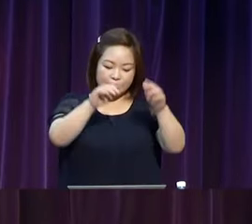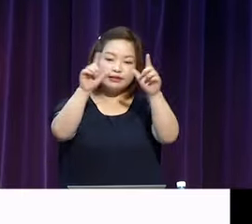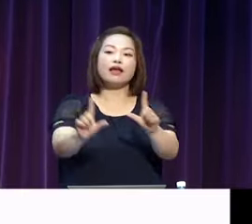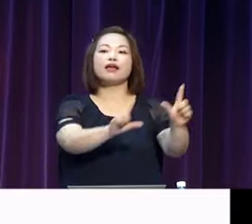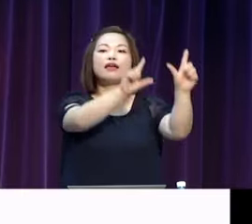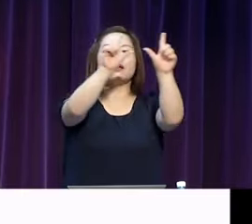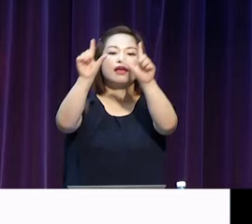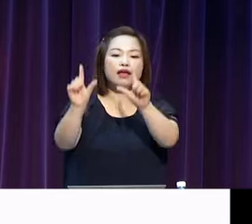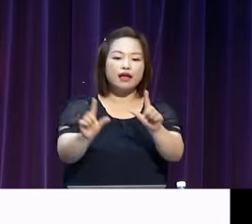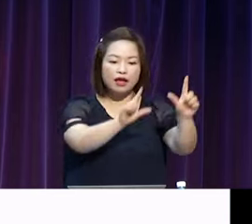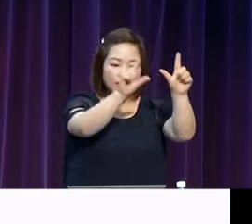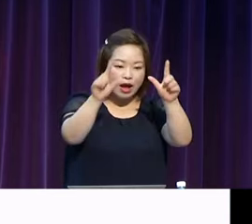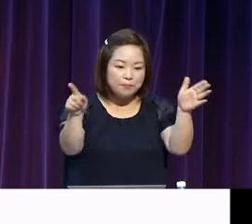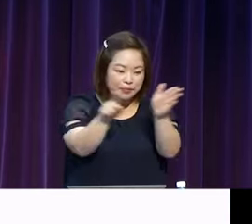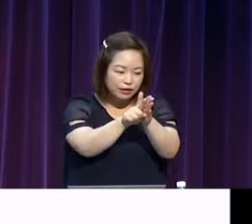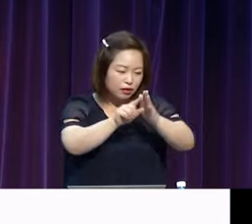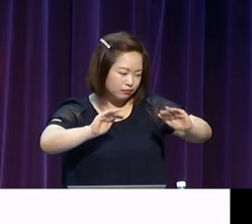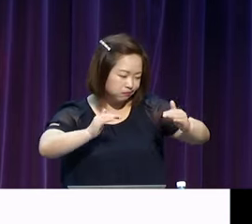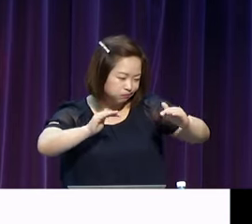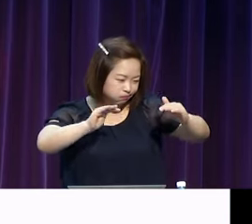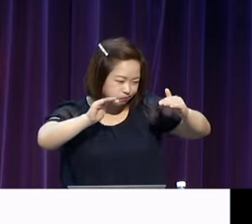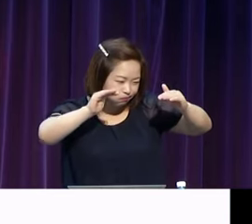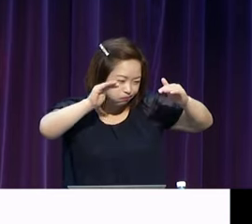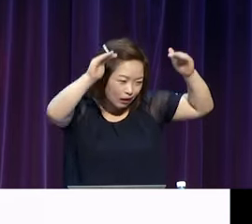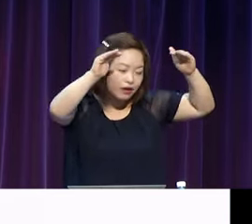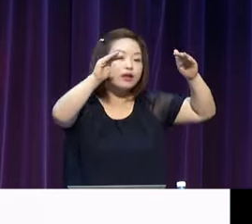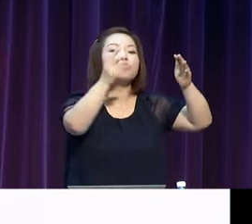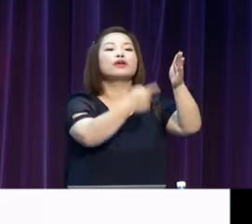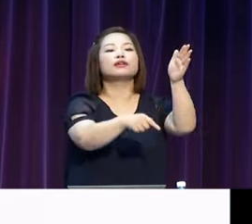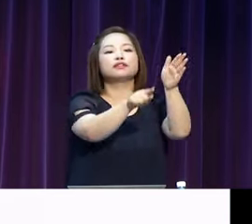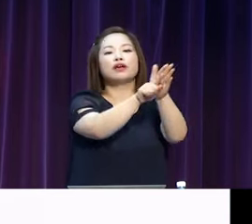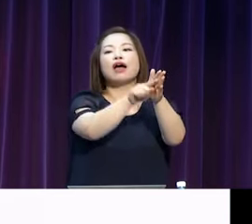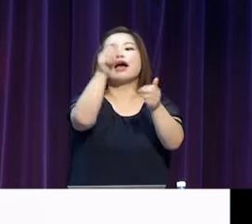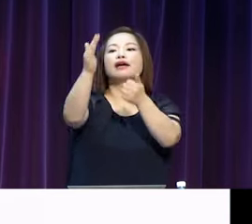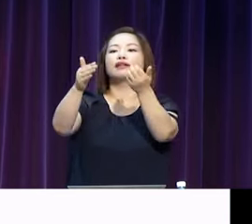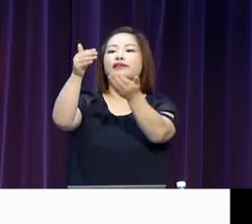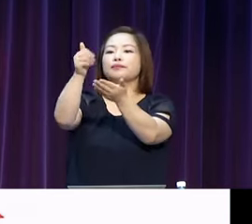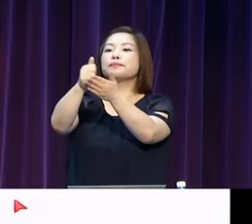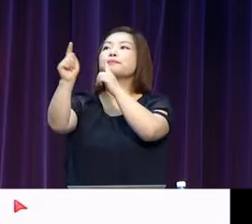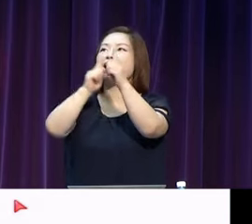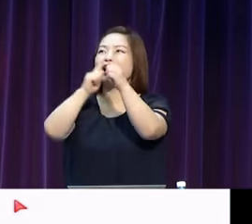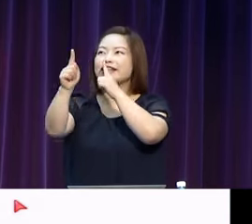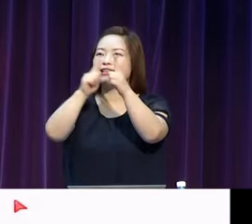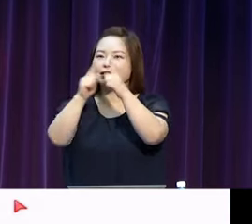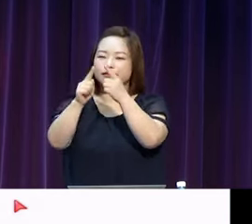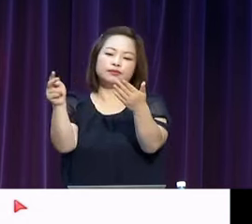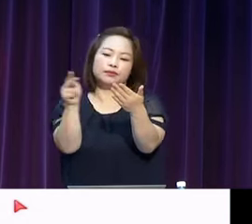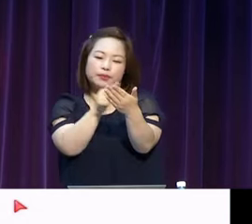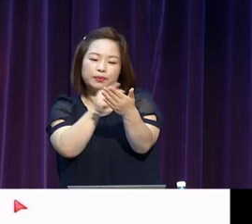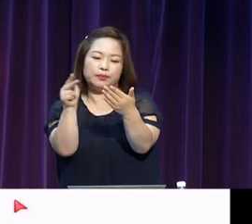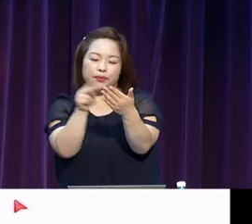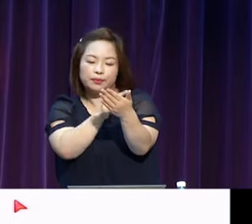구원을 위해서는 하나님의 말씀을 가까이 하는 것을 반드시 하셔야